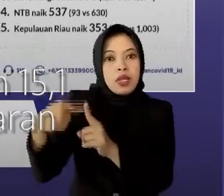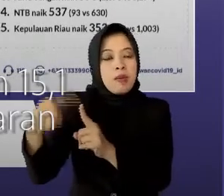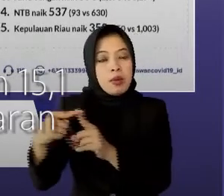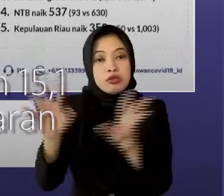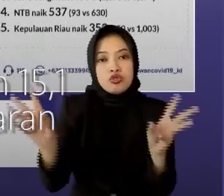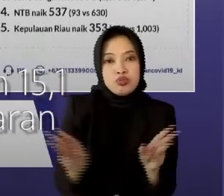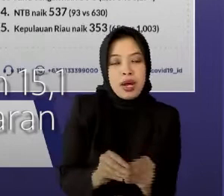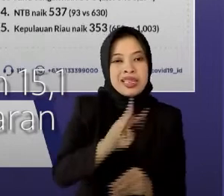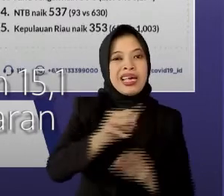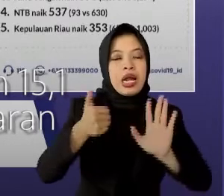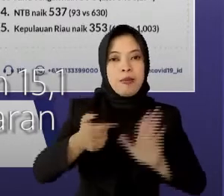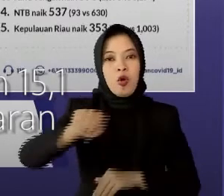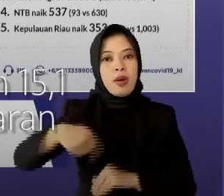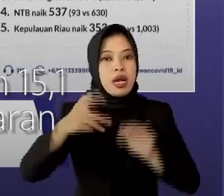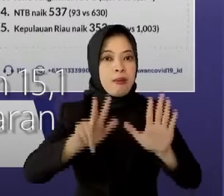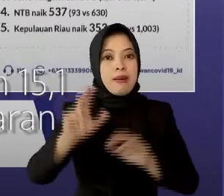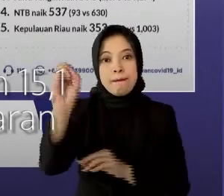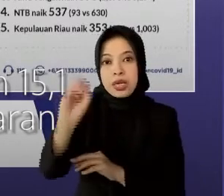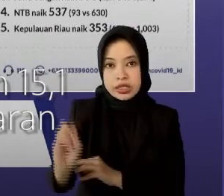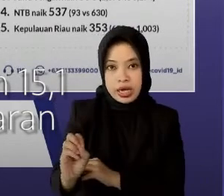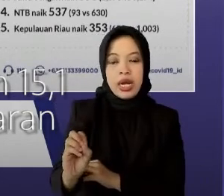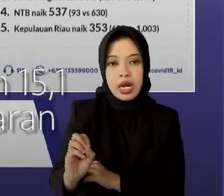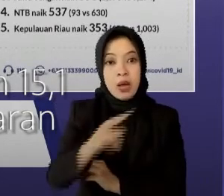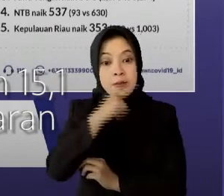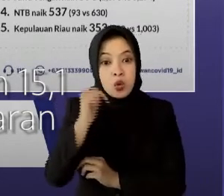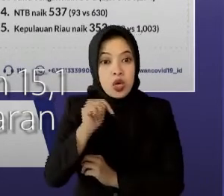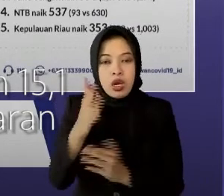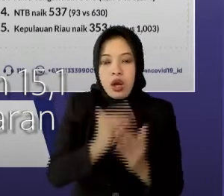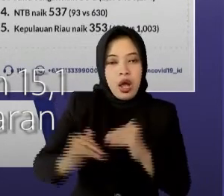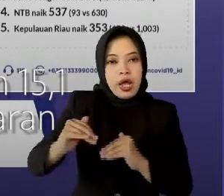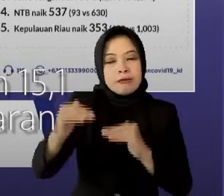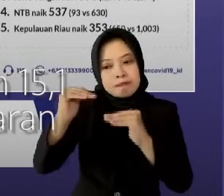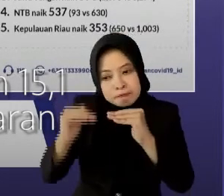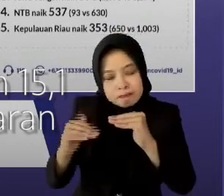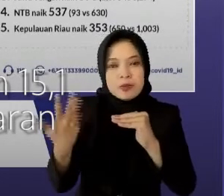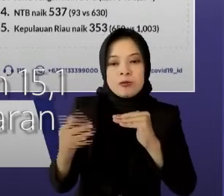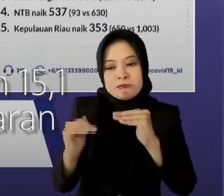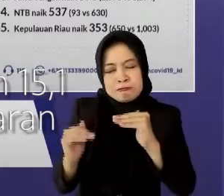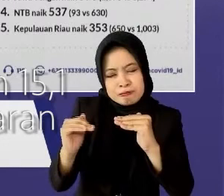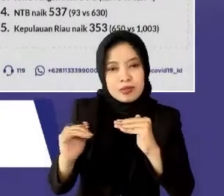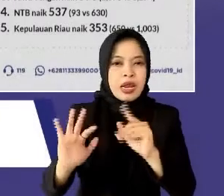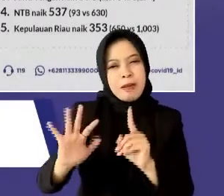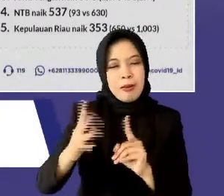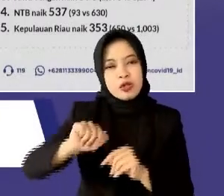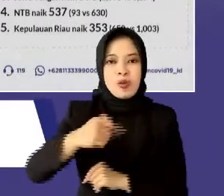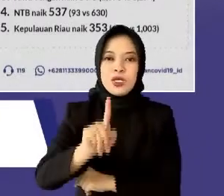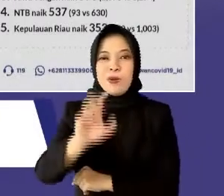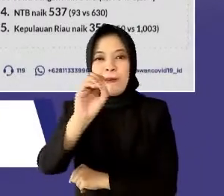yaitu 36,8% di minggu ini kenaikannya lebih rendah yaitu naik